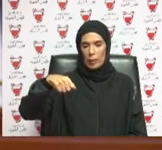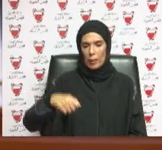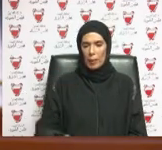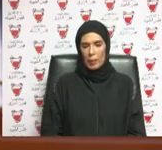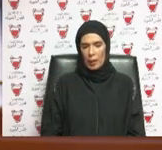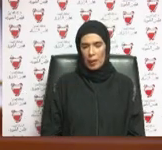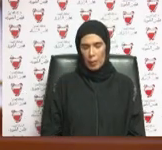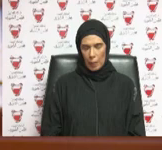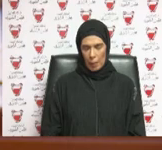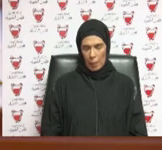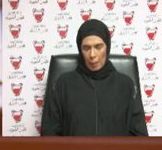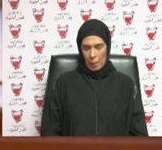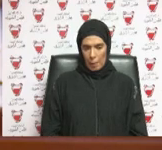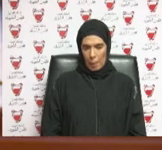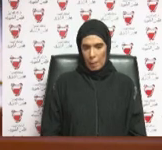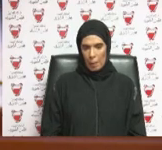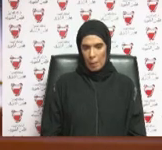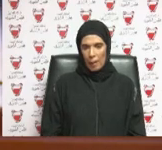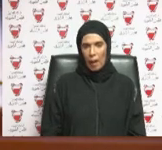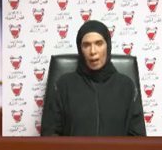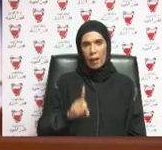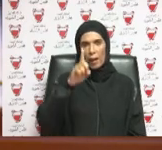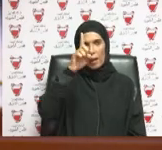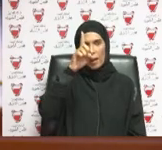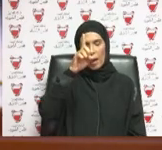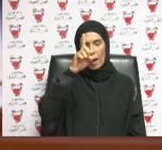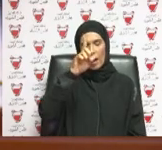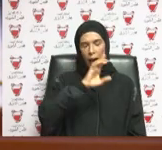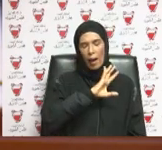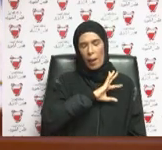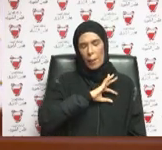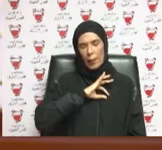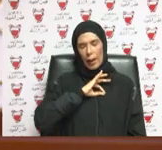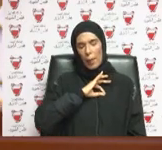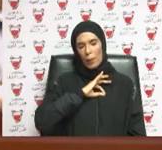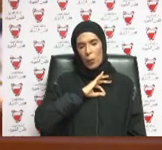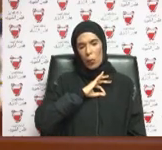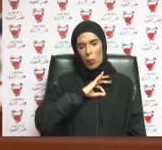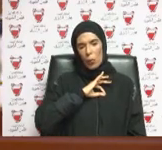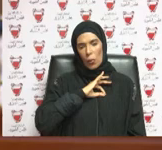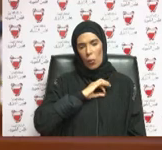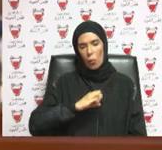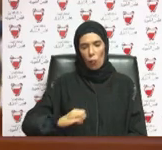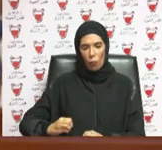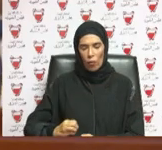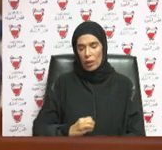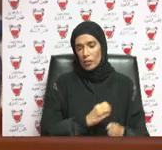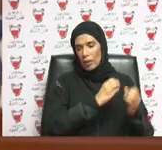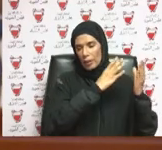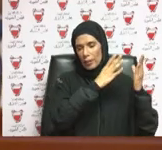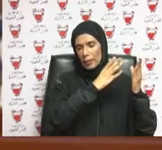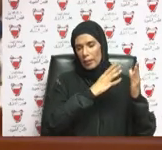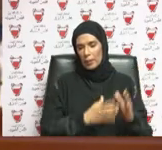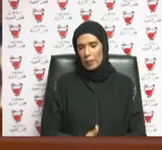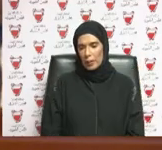الوزراء الموقر. تغمد الله فقيد الوطن بواسع رحمته وأسكنه فسيح